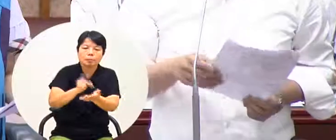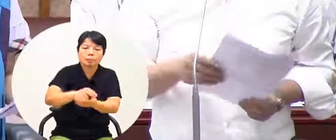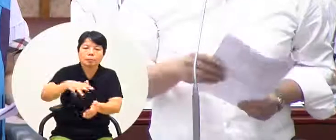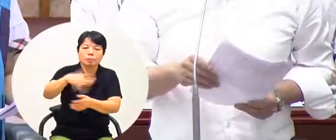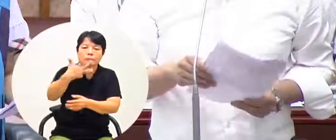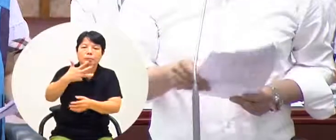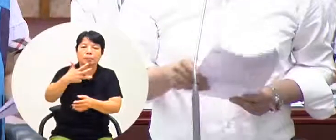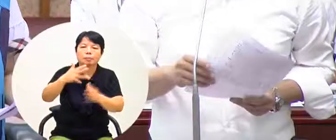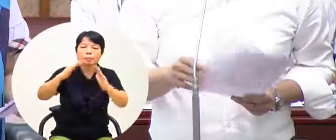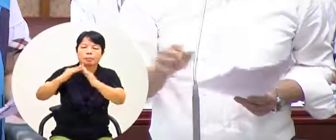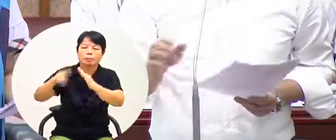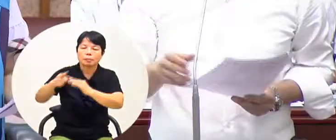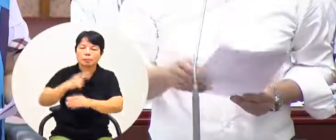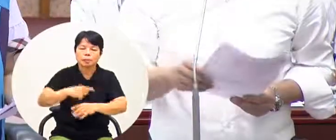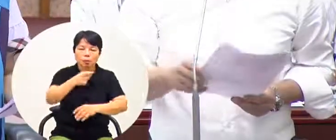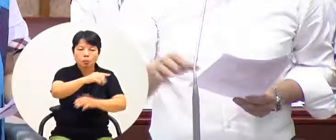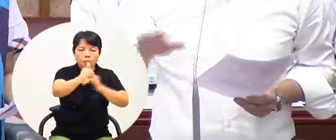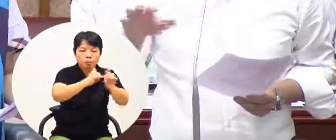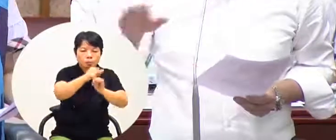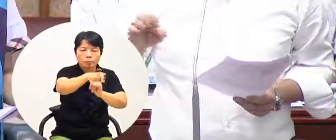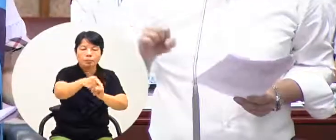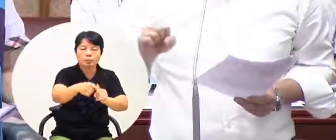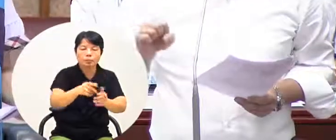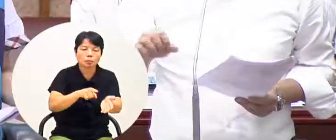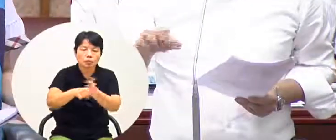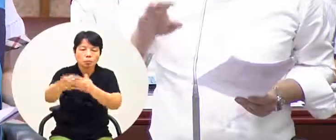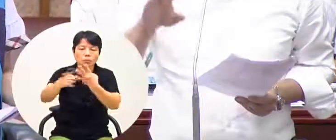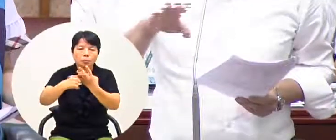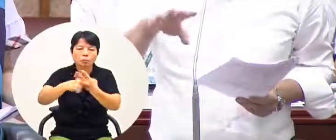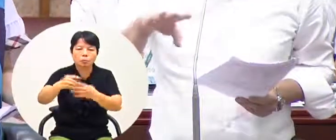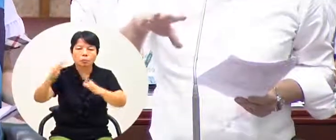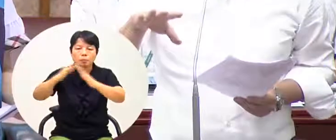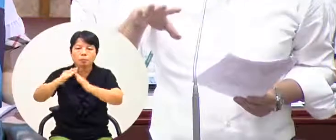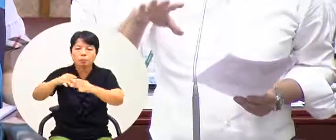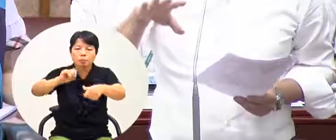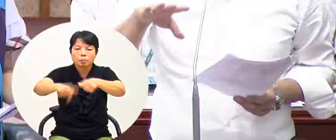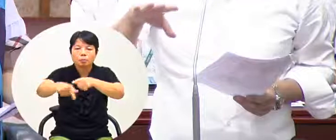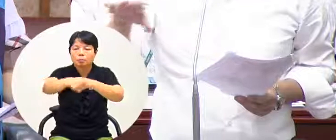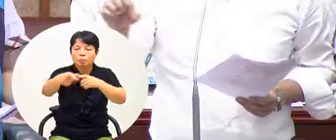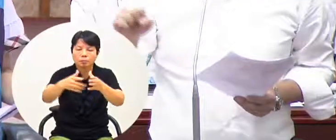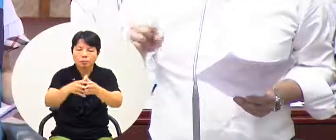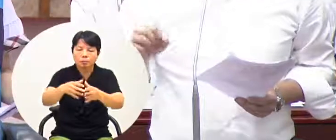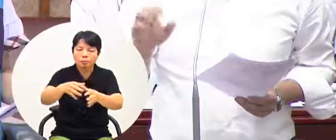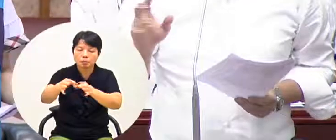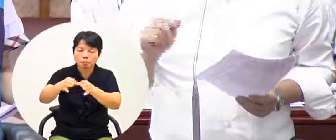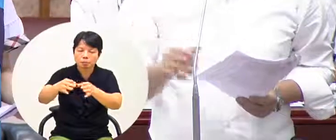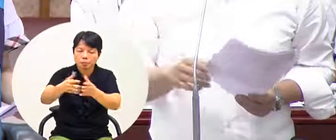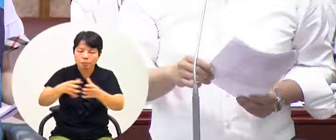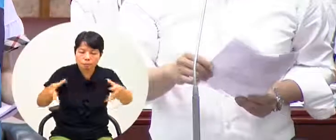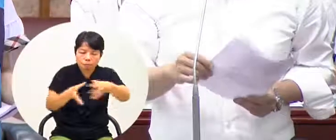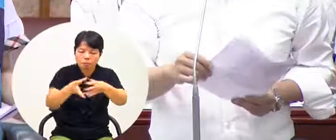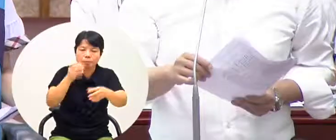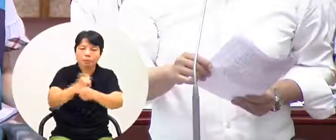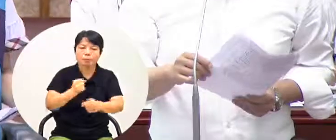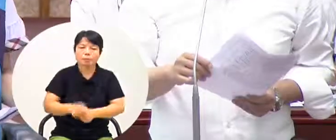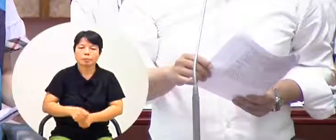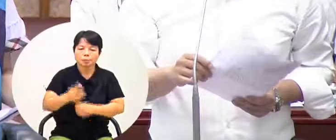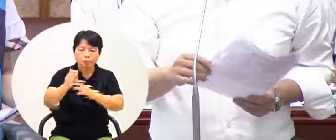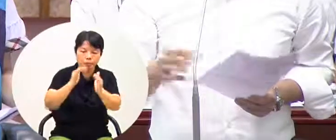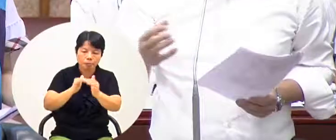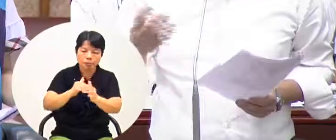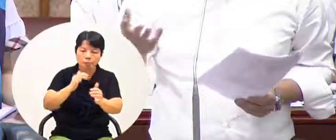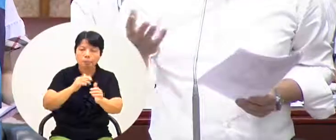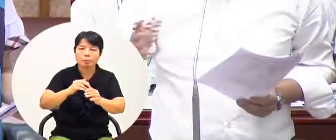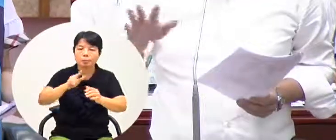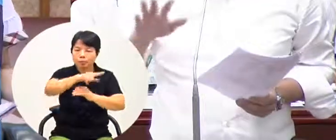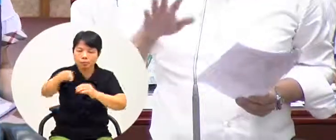跟一些专业的房仲跟物业管理公司的结合，然后在市面上去找。大概有800户的这个民间的